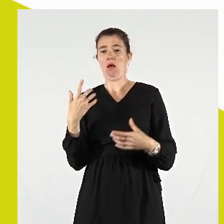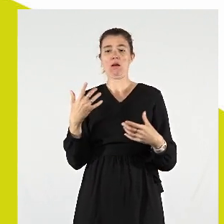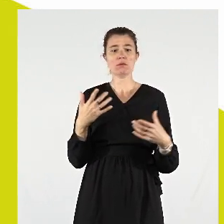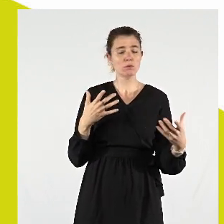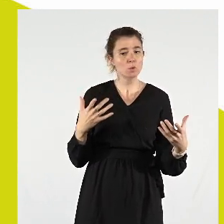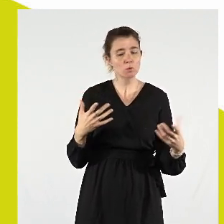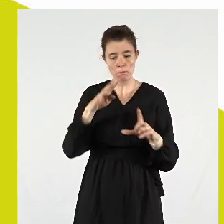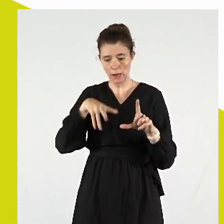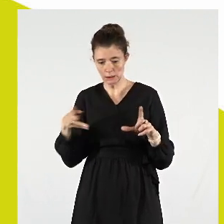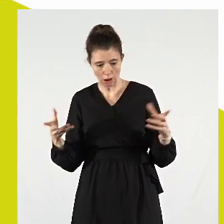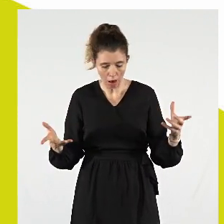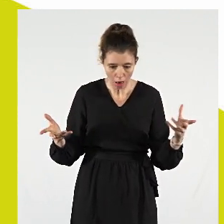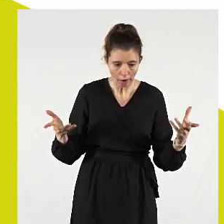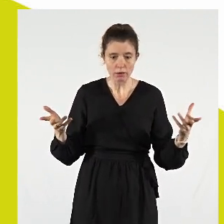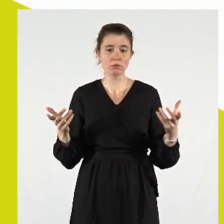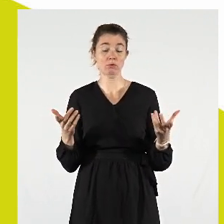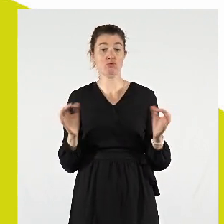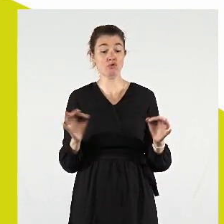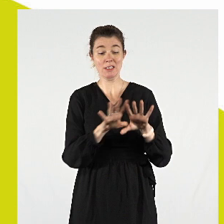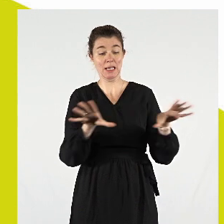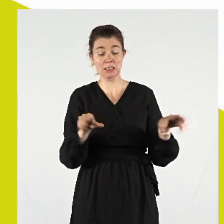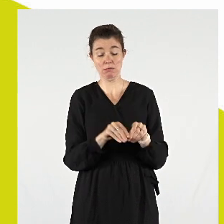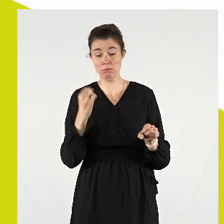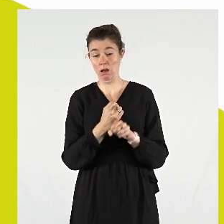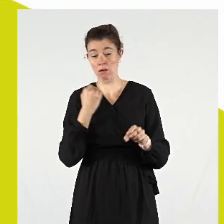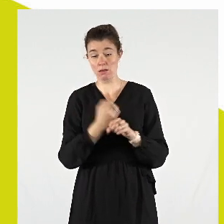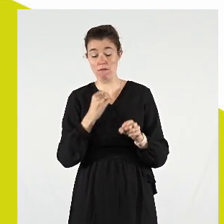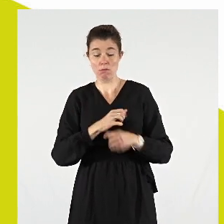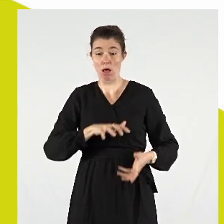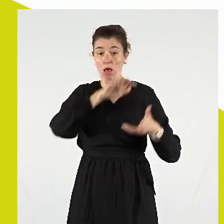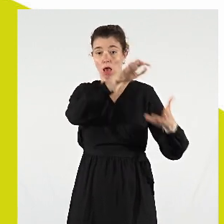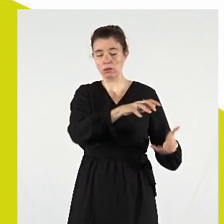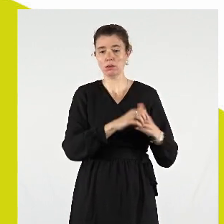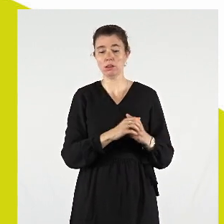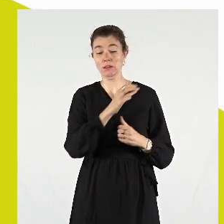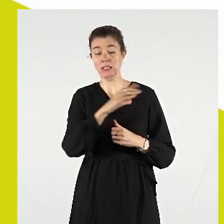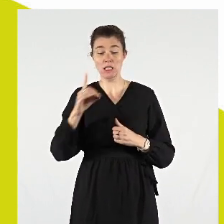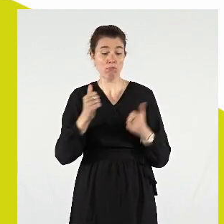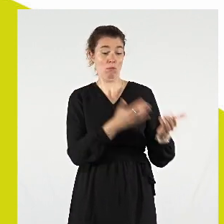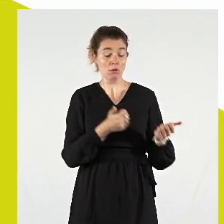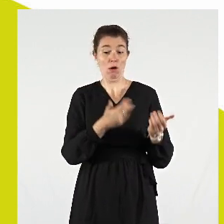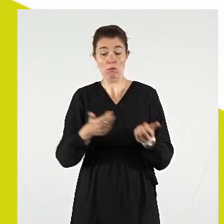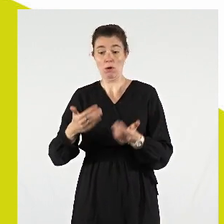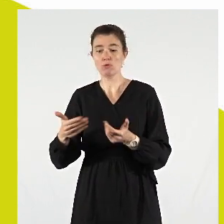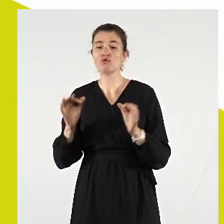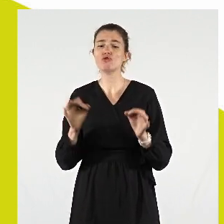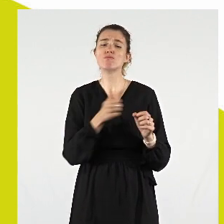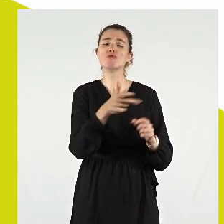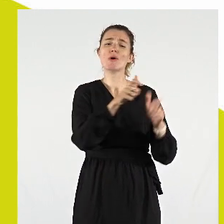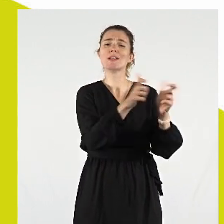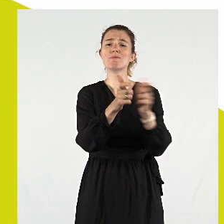planning. Les équipes sont submergées par la fabrication de CDD. On a rencontré des établissements médico-sociaux avec